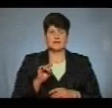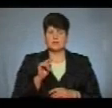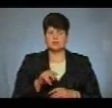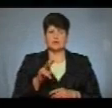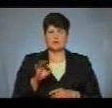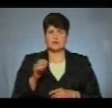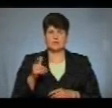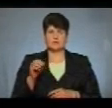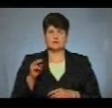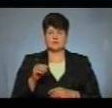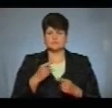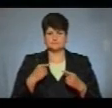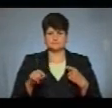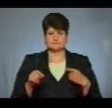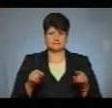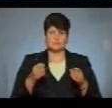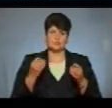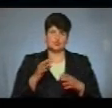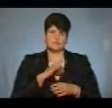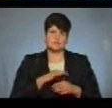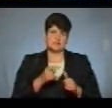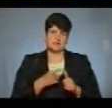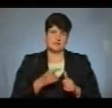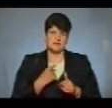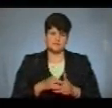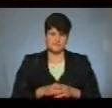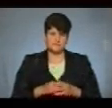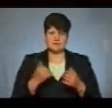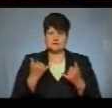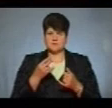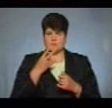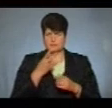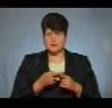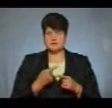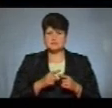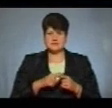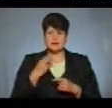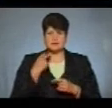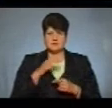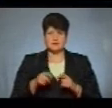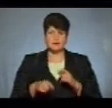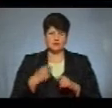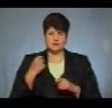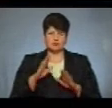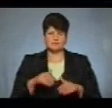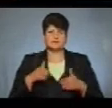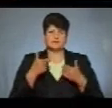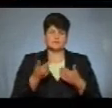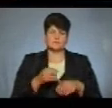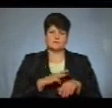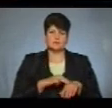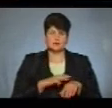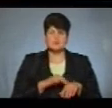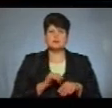логотип. Просто використано ім'я. Наразі ми вбачаємо в цьому ознаки кримінального правопорушення і будемо звертатися в